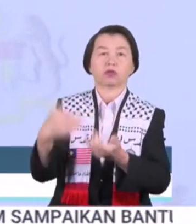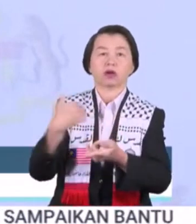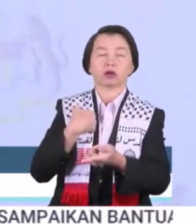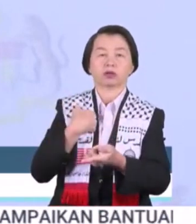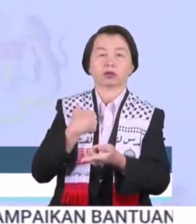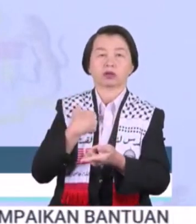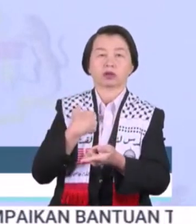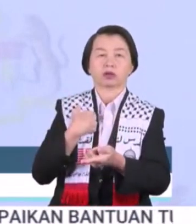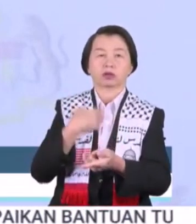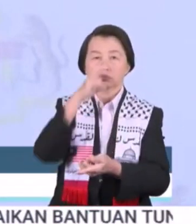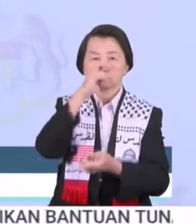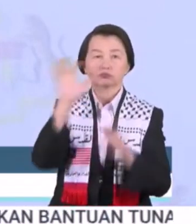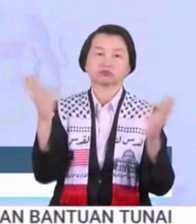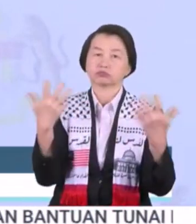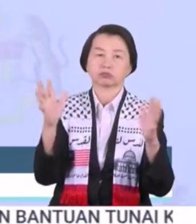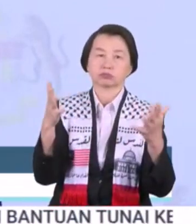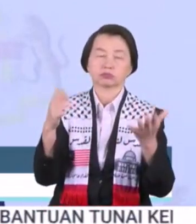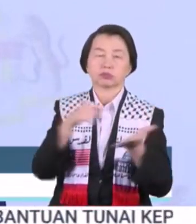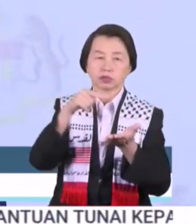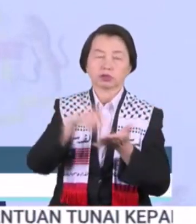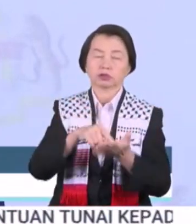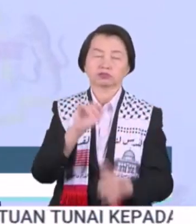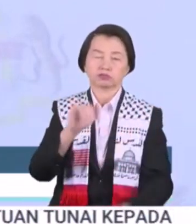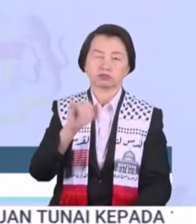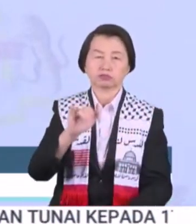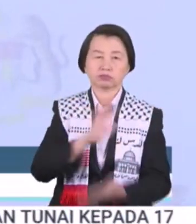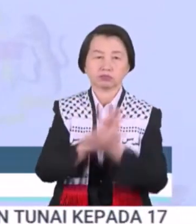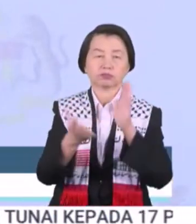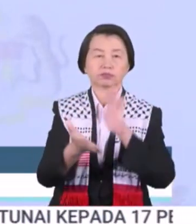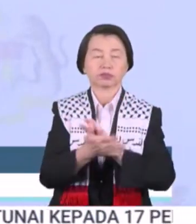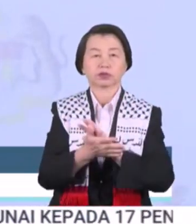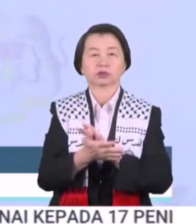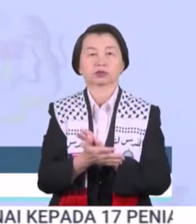tersebut jadi ini salah satu perkara yang memang